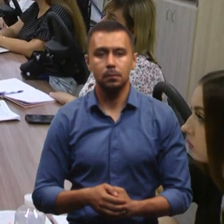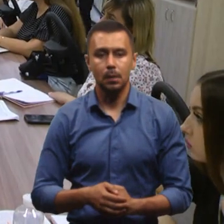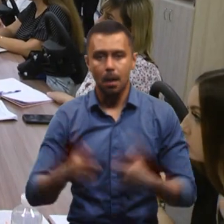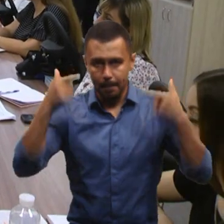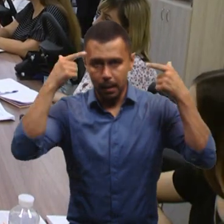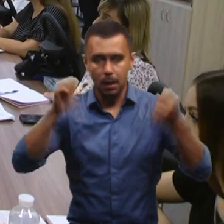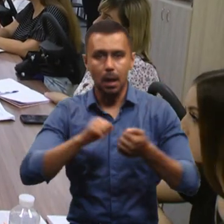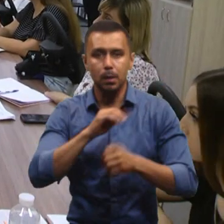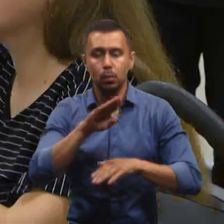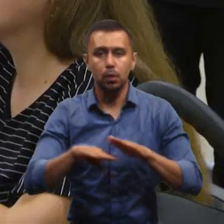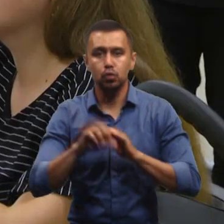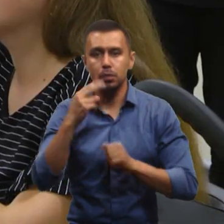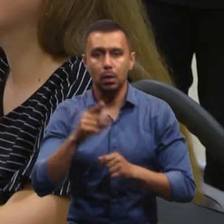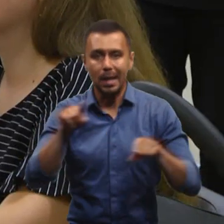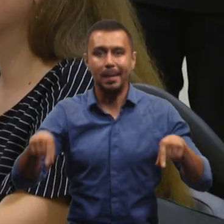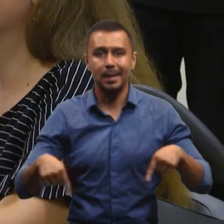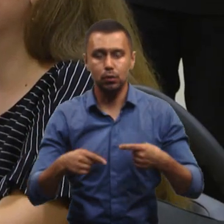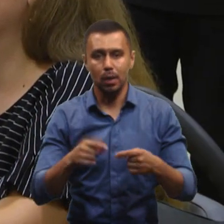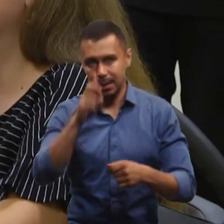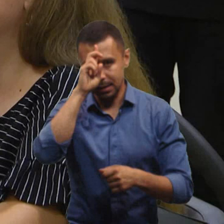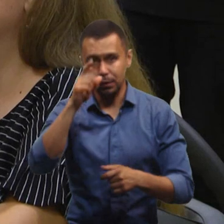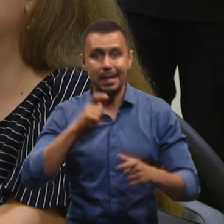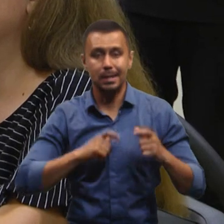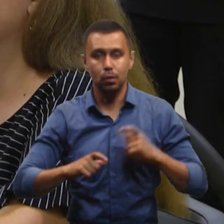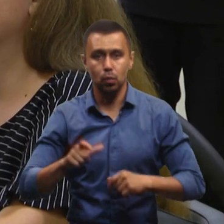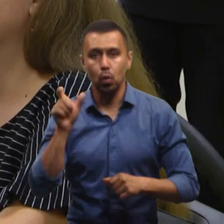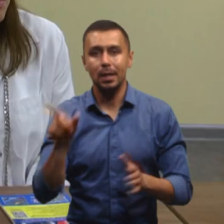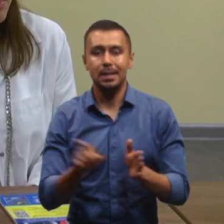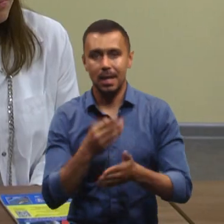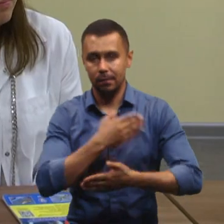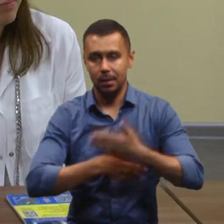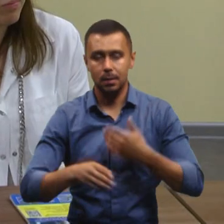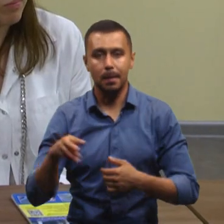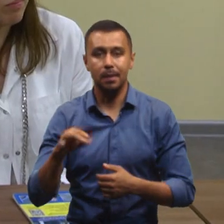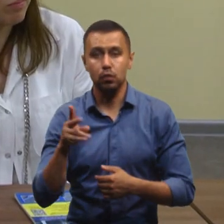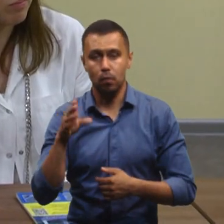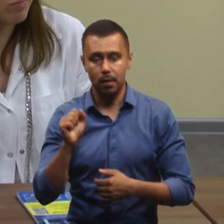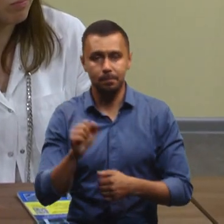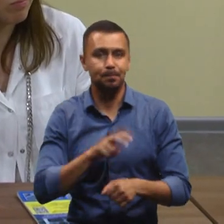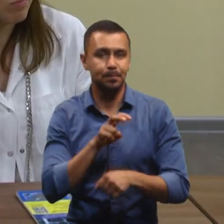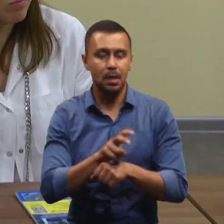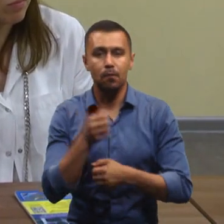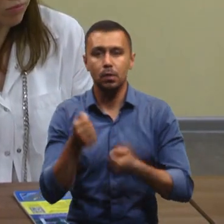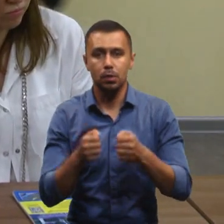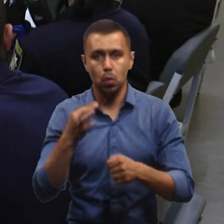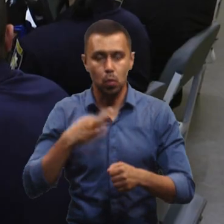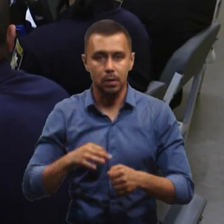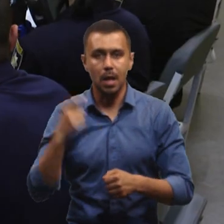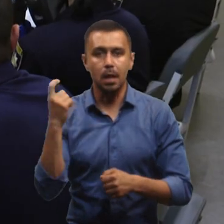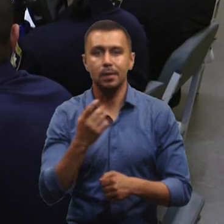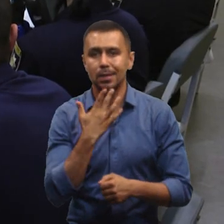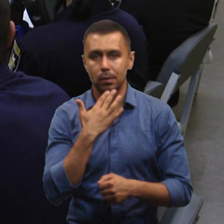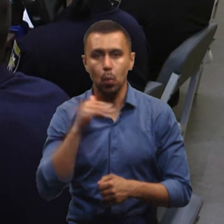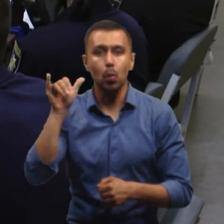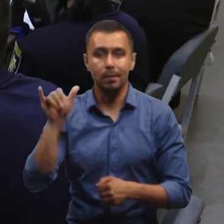Магістерка Кам'янець-Подільського соціально-реабілітаційного державного інституту, людина з інвалідністю Марина Іваськова відвідує водійські курси в Харківському